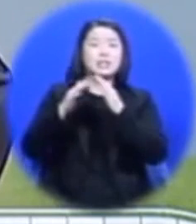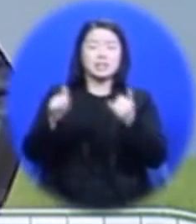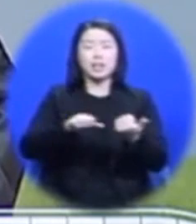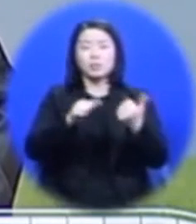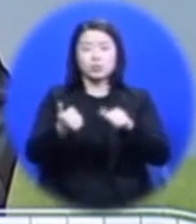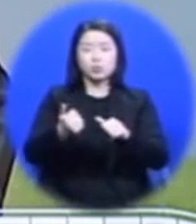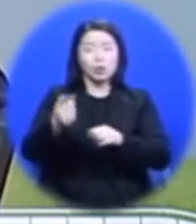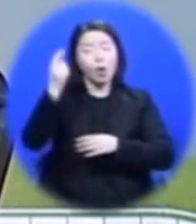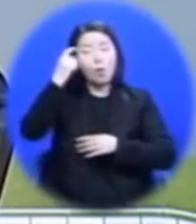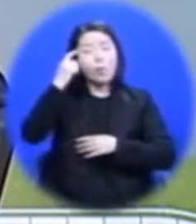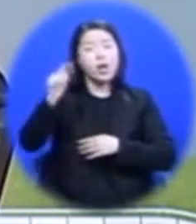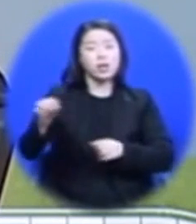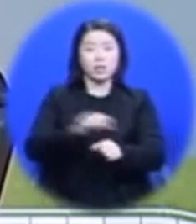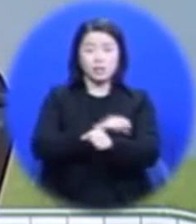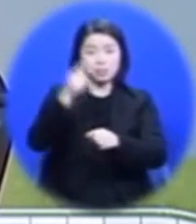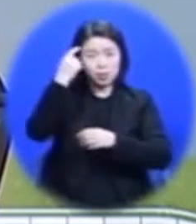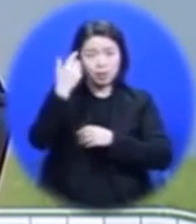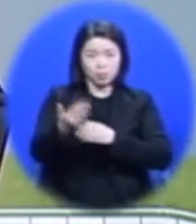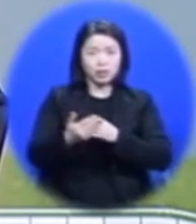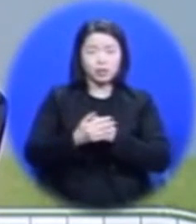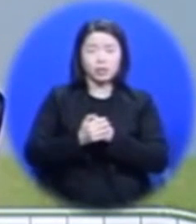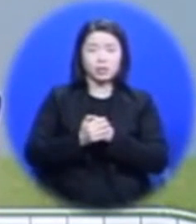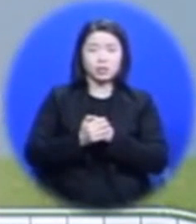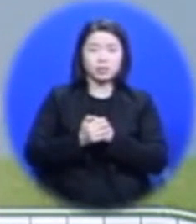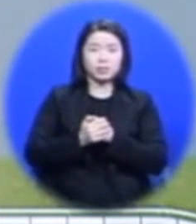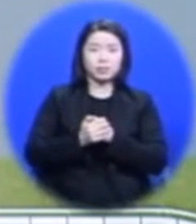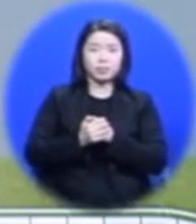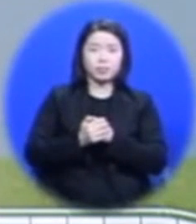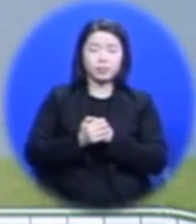죽은 건 왜 이렇게 특별하지요?